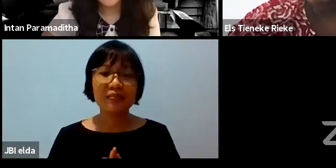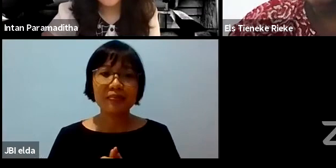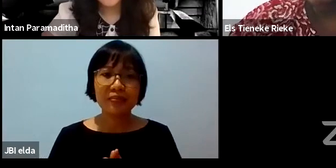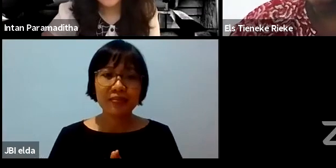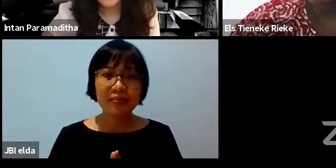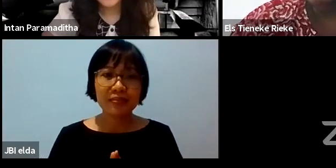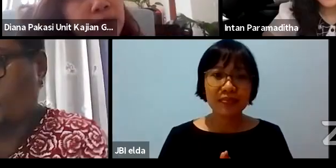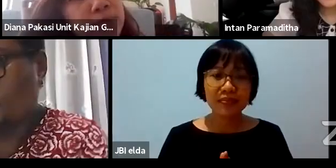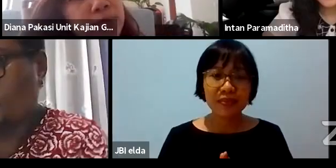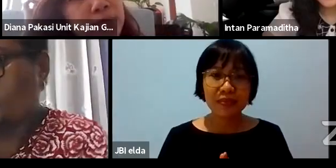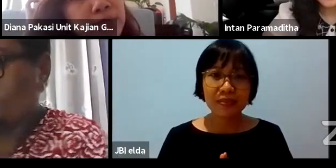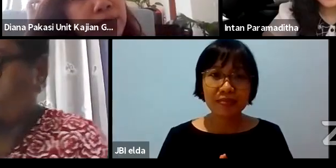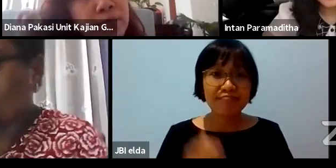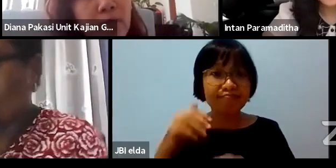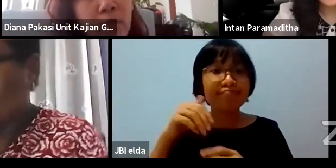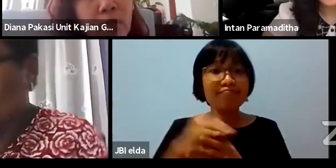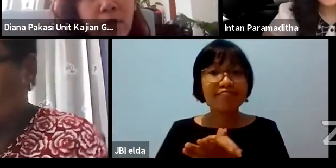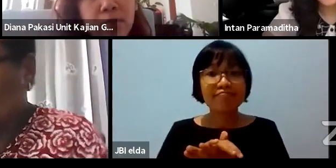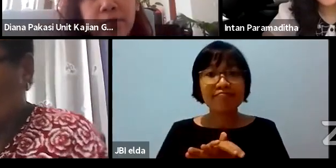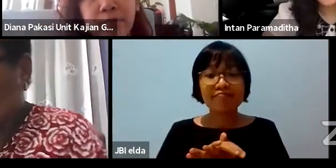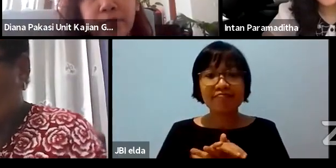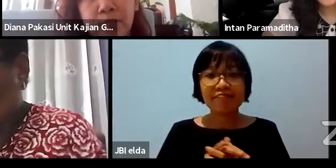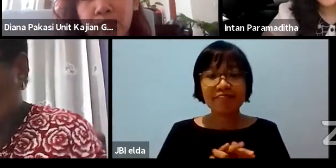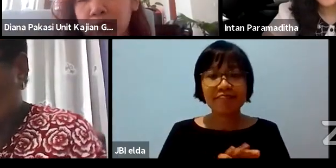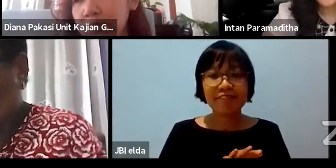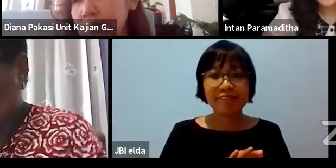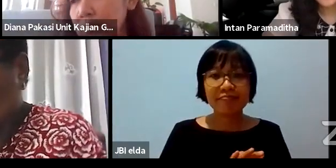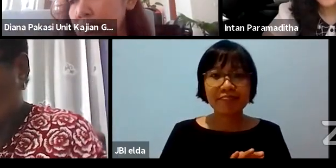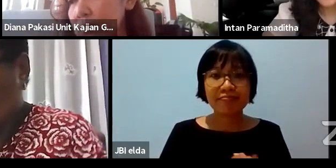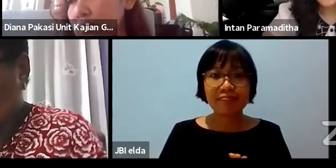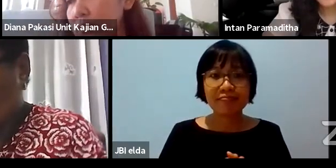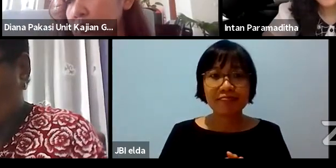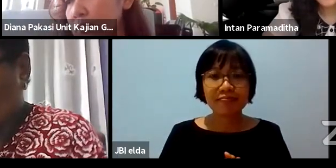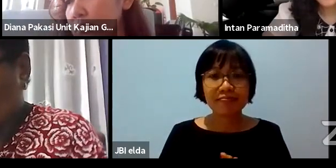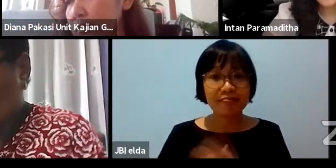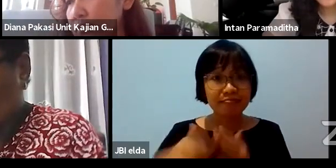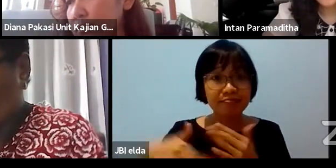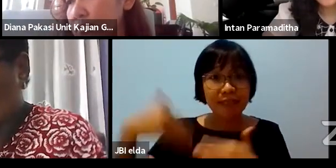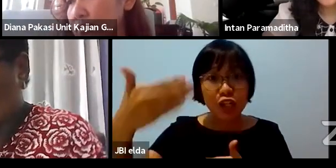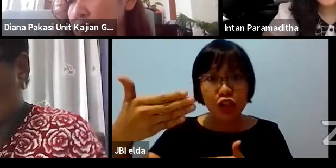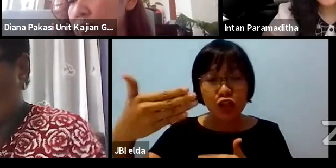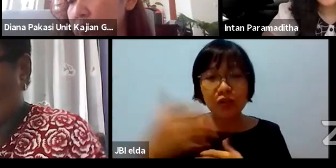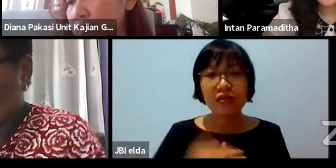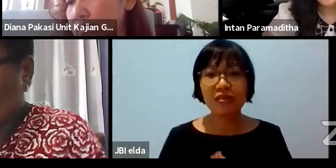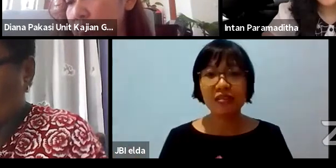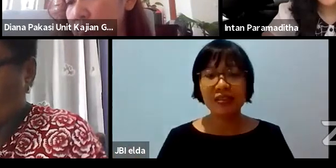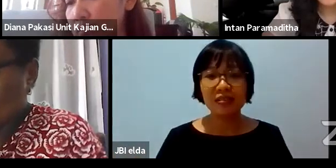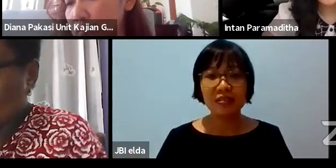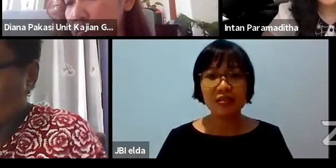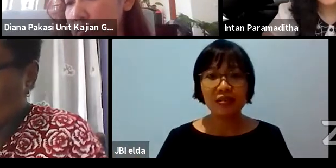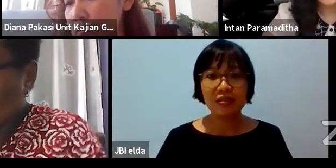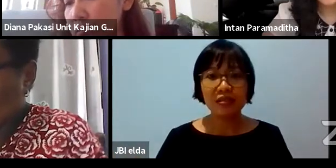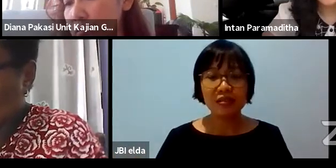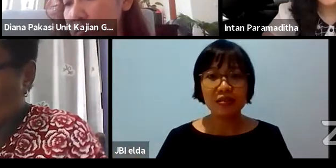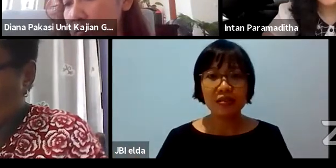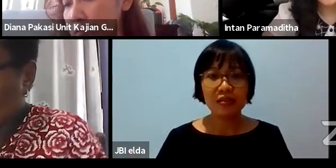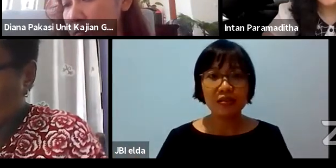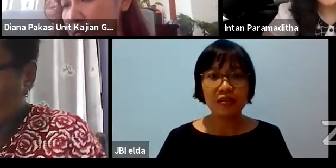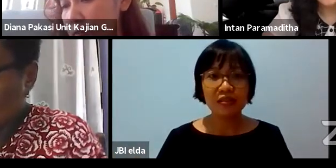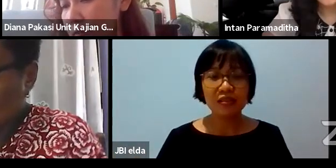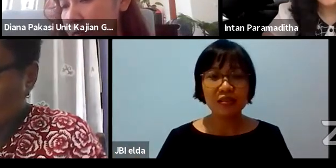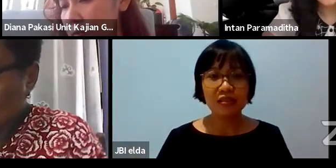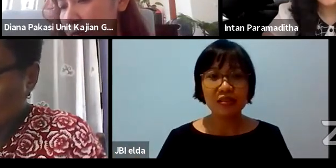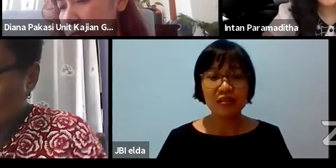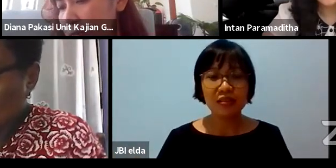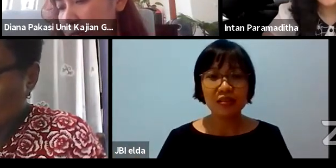negeri, tapi juga masih terjadi di luar ya. Baik, kita akan ke isu kunci yang selanjutnya, teman-teman. Ada bahasan tentang